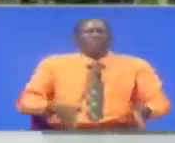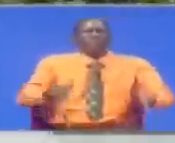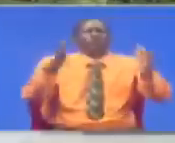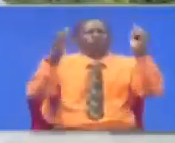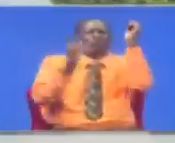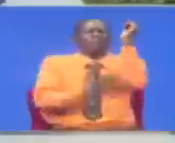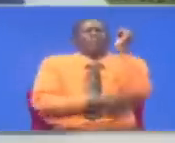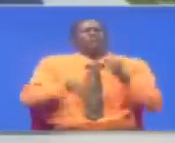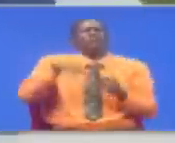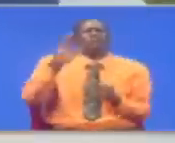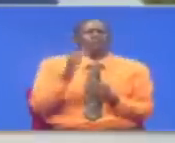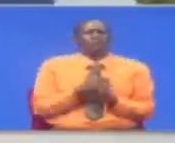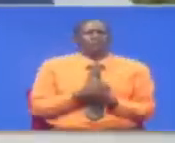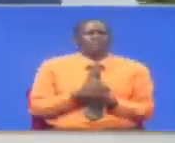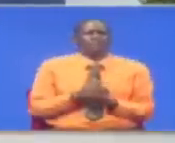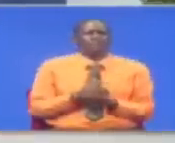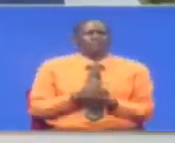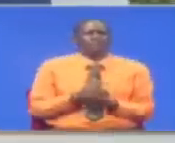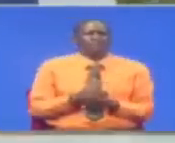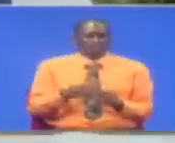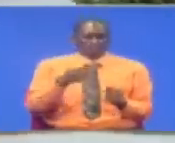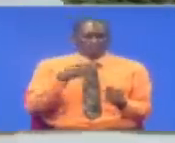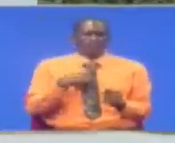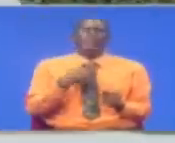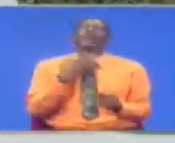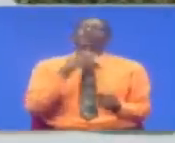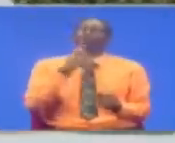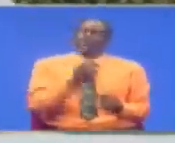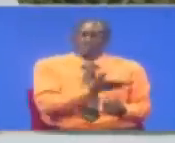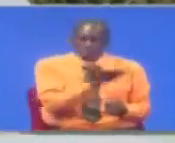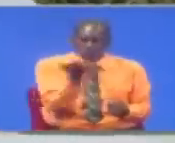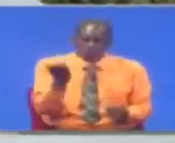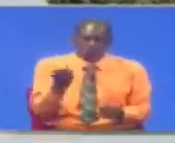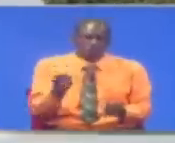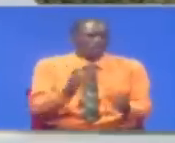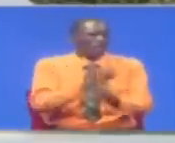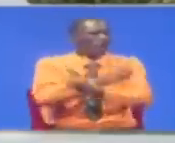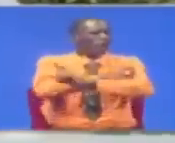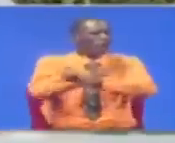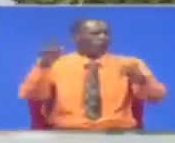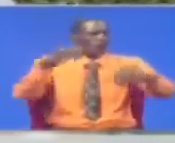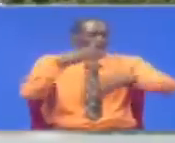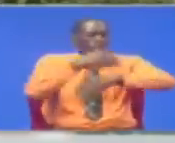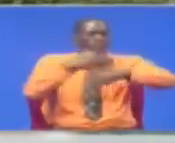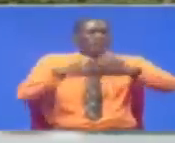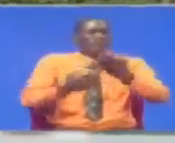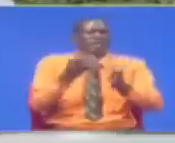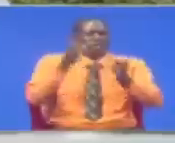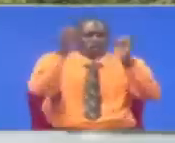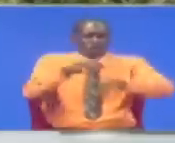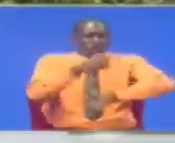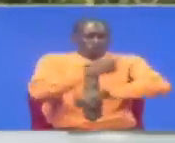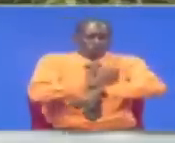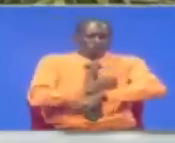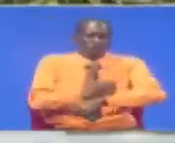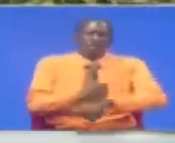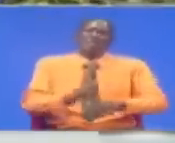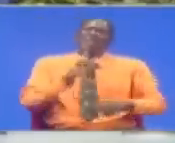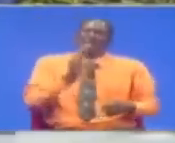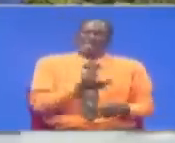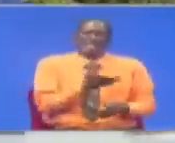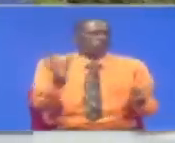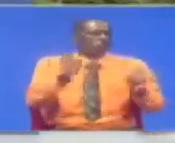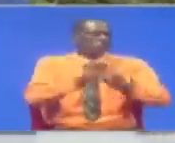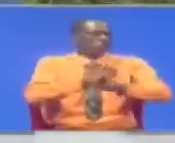zaidi. Mimi nataka kuambia kuna shule nitajenga. Nataka kuambia kuna